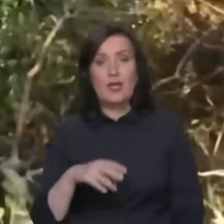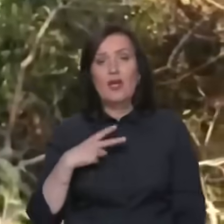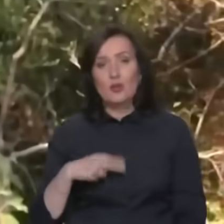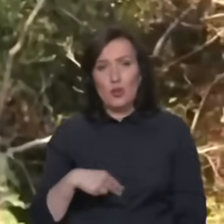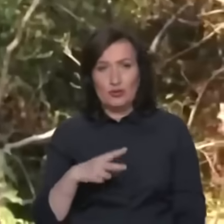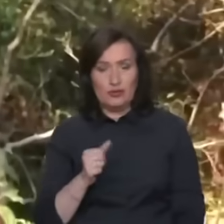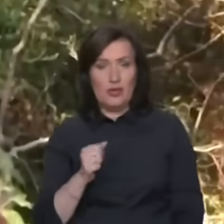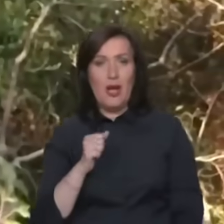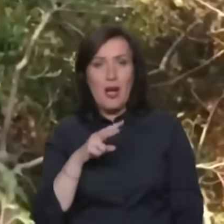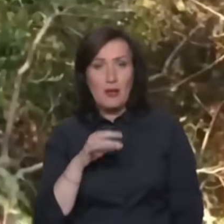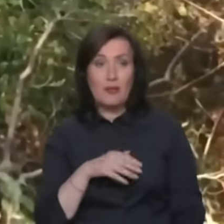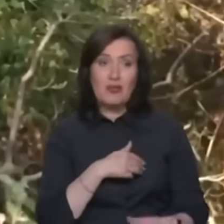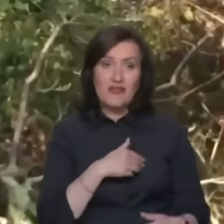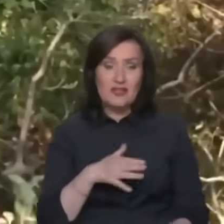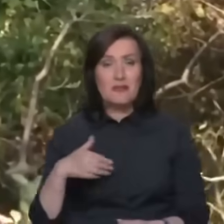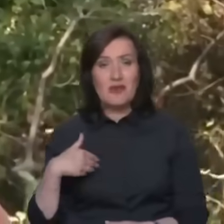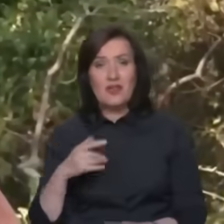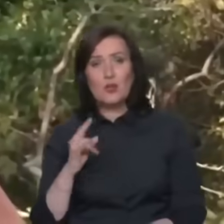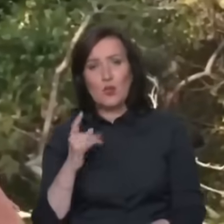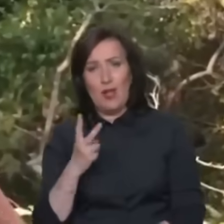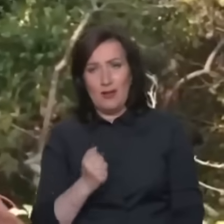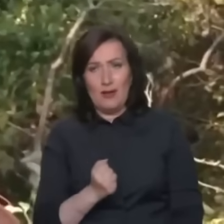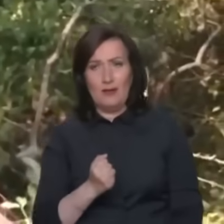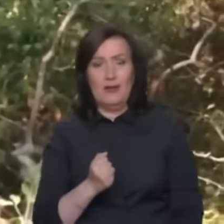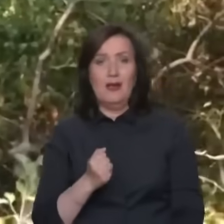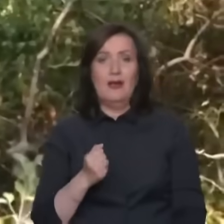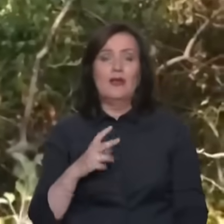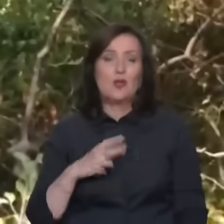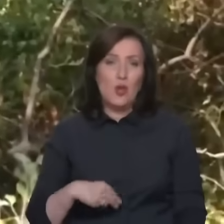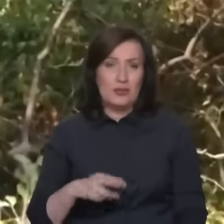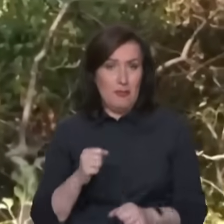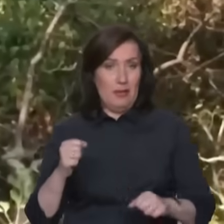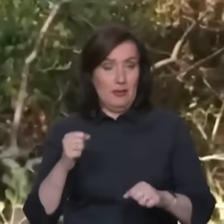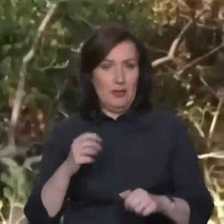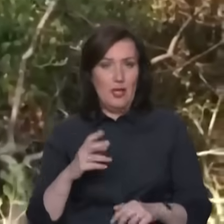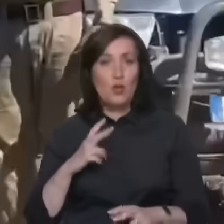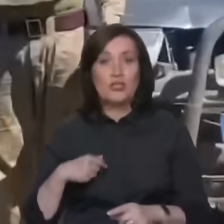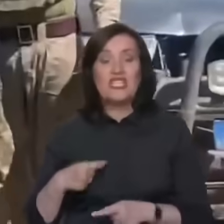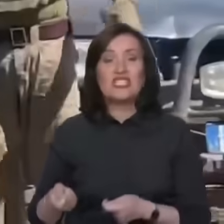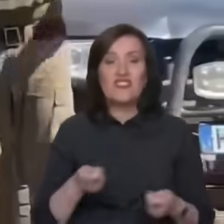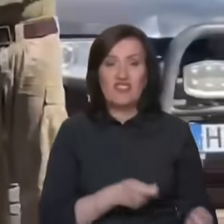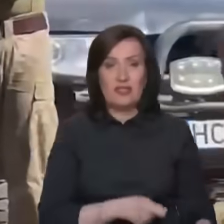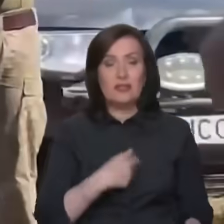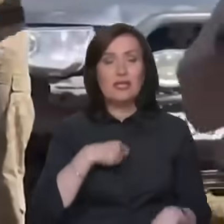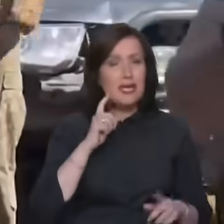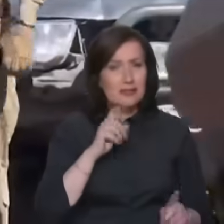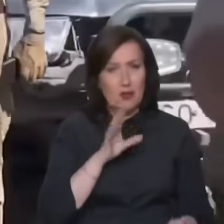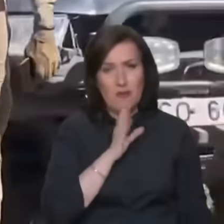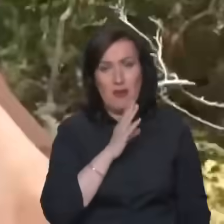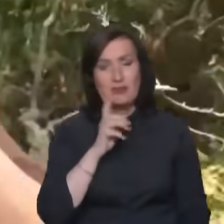дочечка Але привіт куколка доця нас вивезли доця